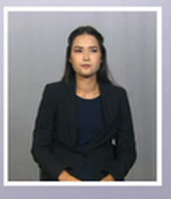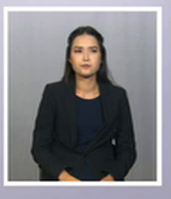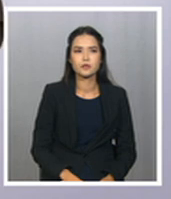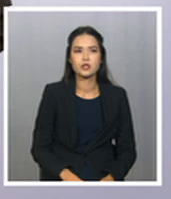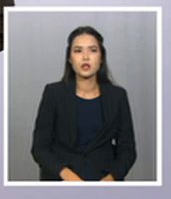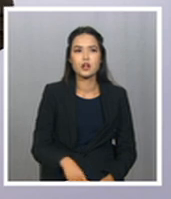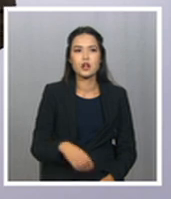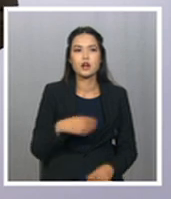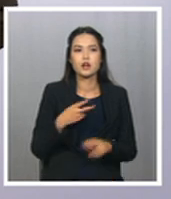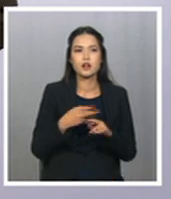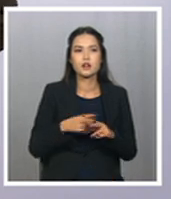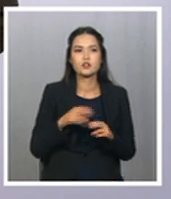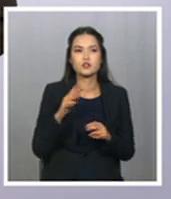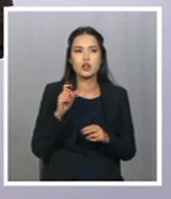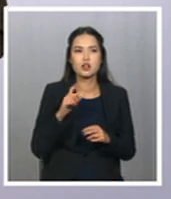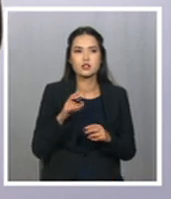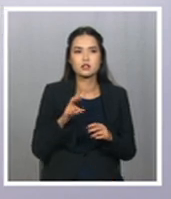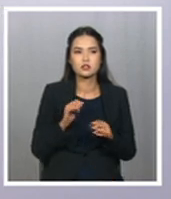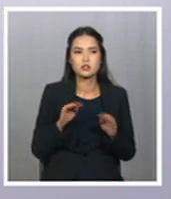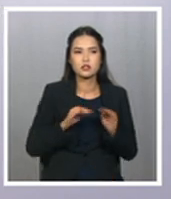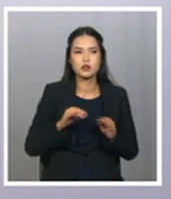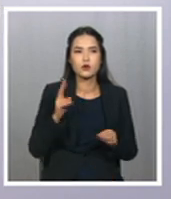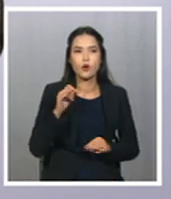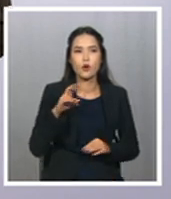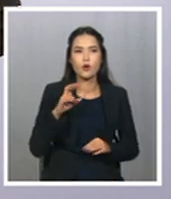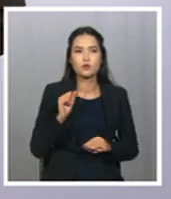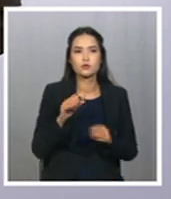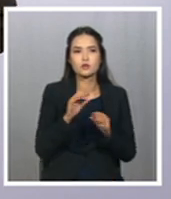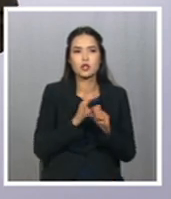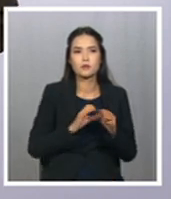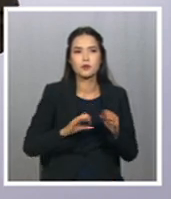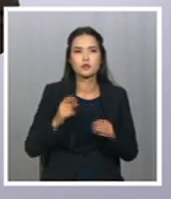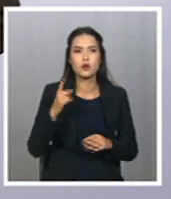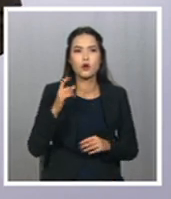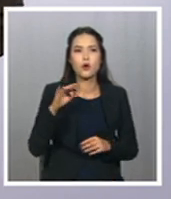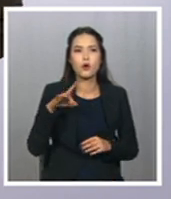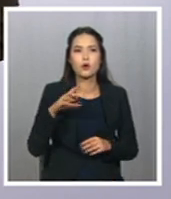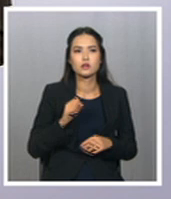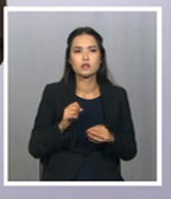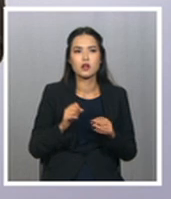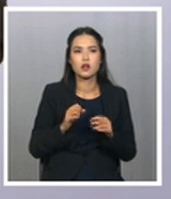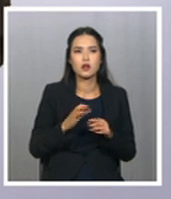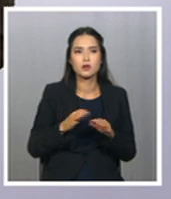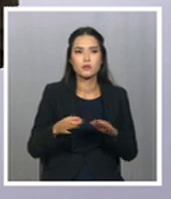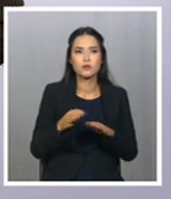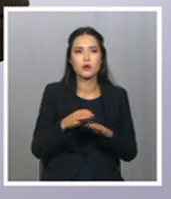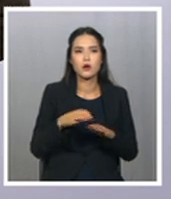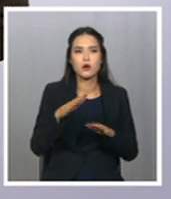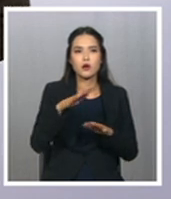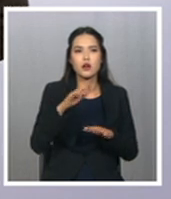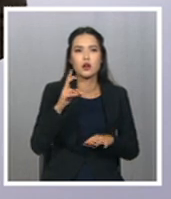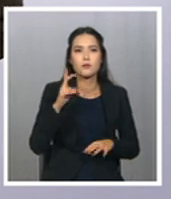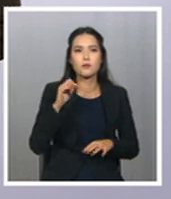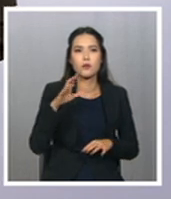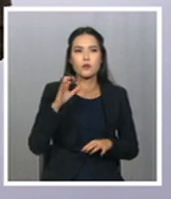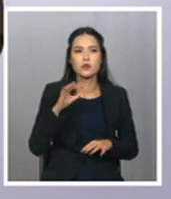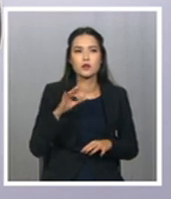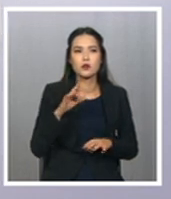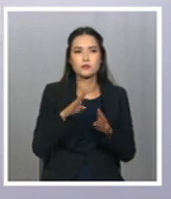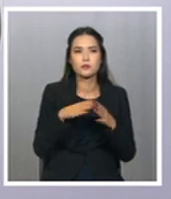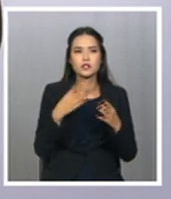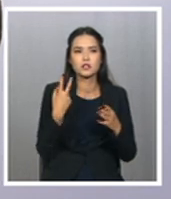Ол жазықтық конустың табанын хорда бойымен, ал бүйір бетін